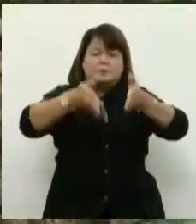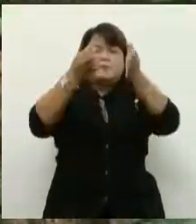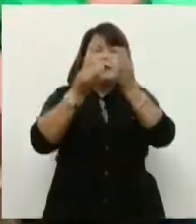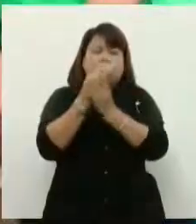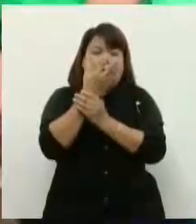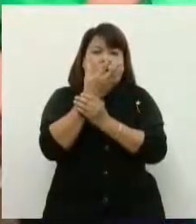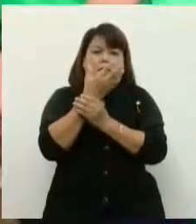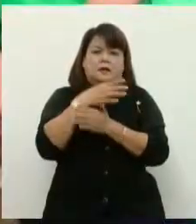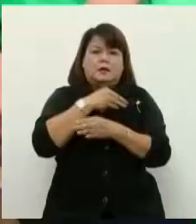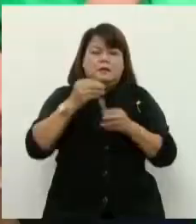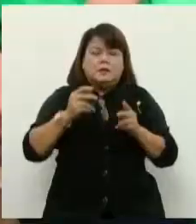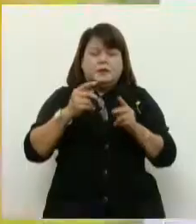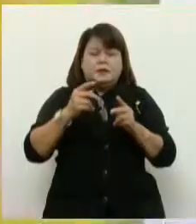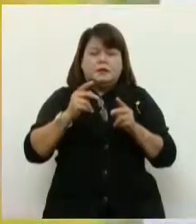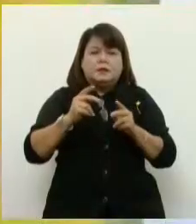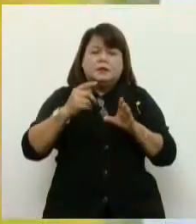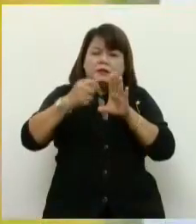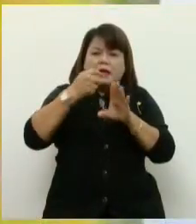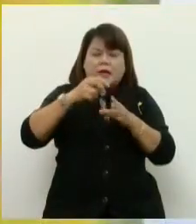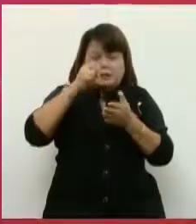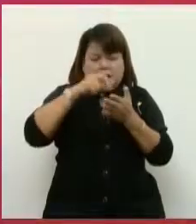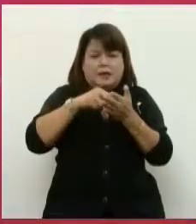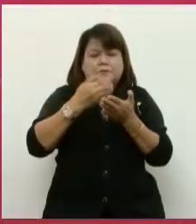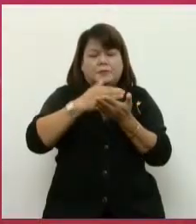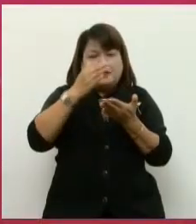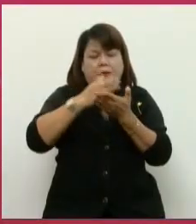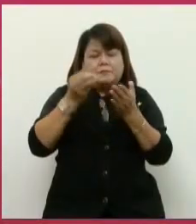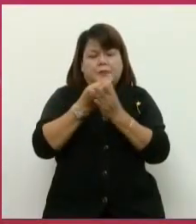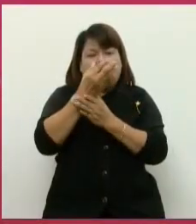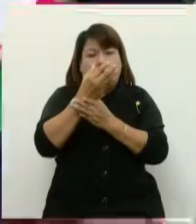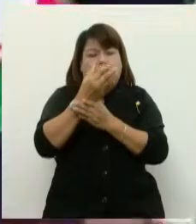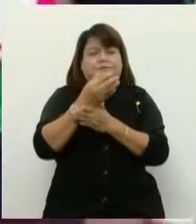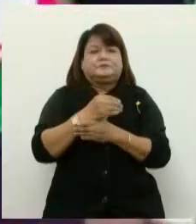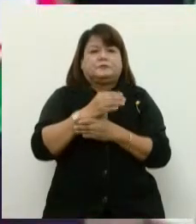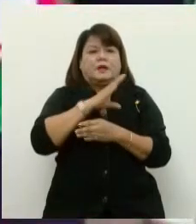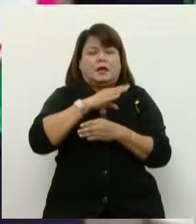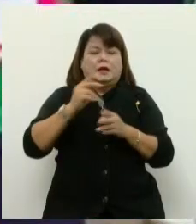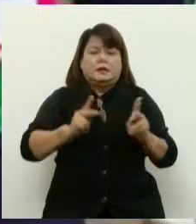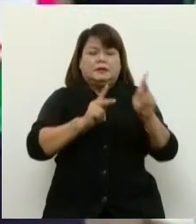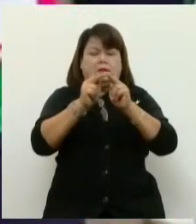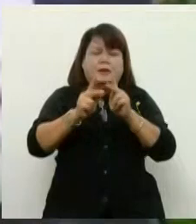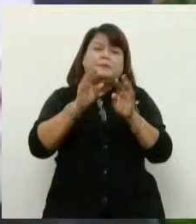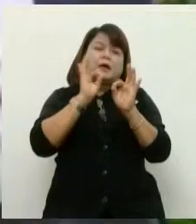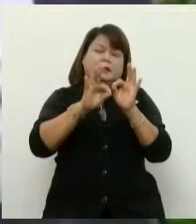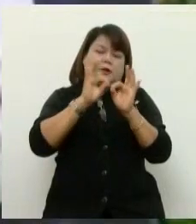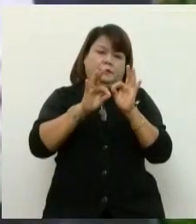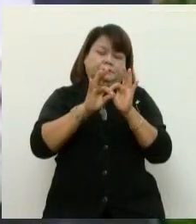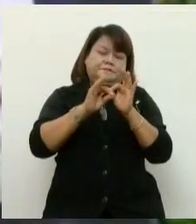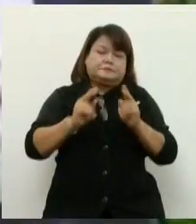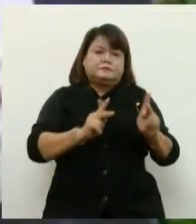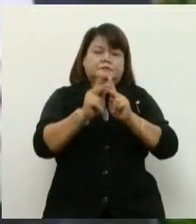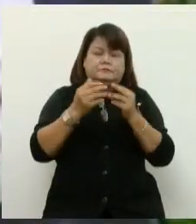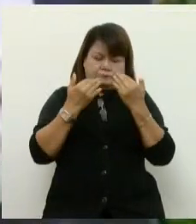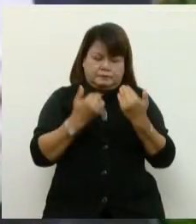กรรมตลาดนัดแบ่งปันบางขันวิทยานะครับและกิจกรรมธนาคารการออมนะครับซึ่งกิจกรรมเหล่